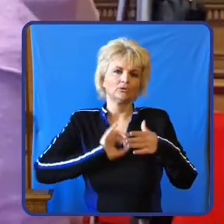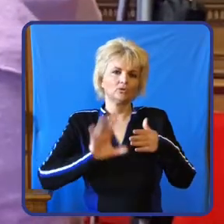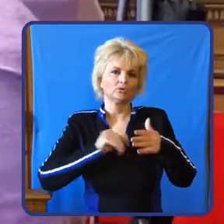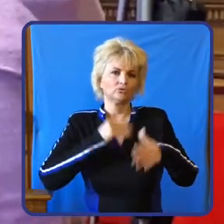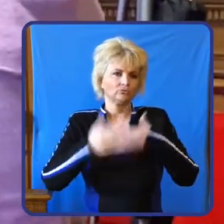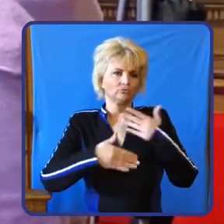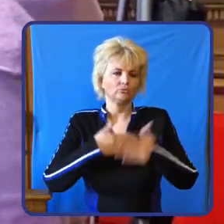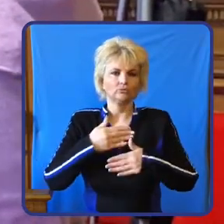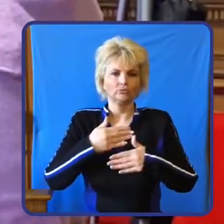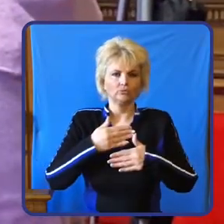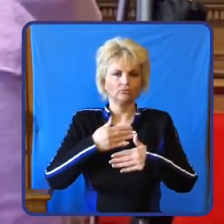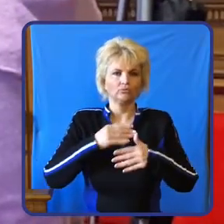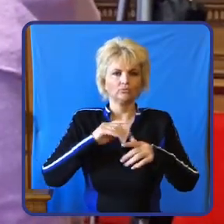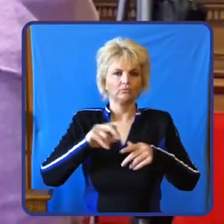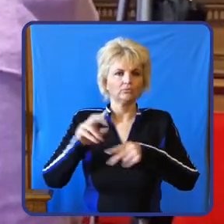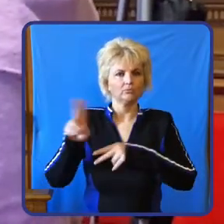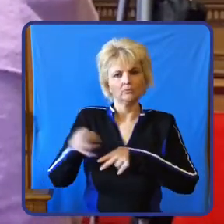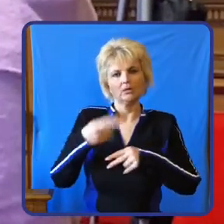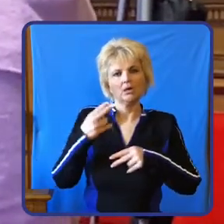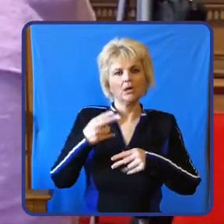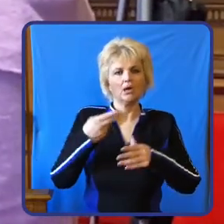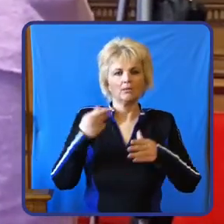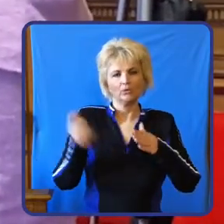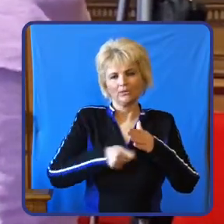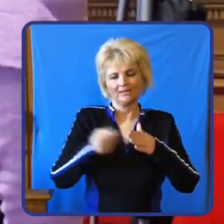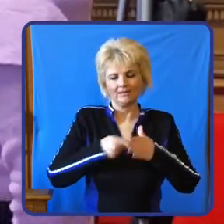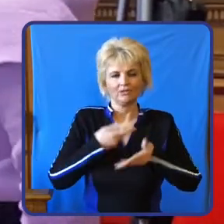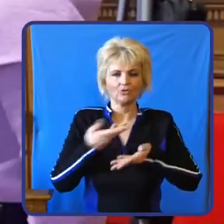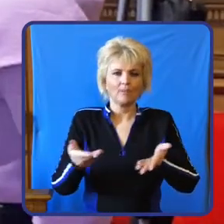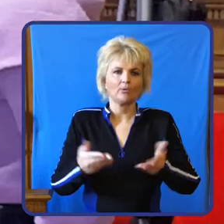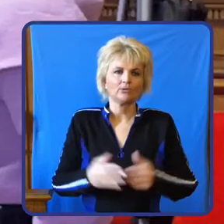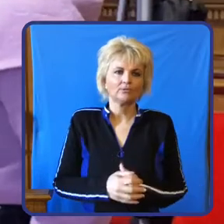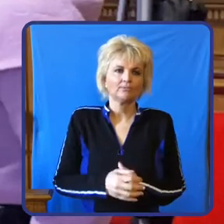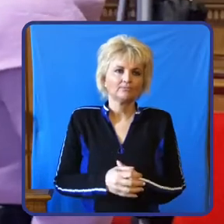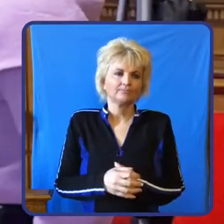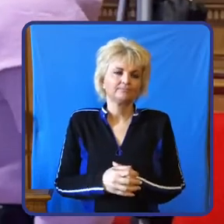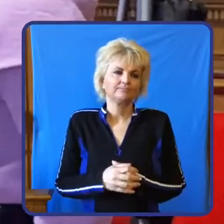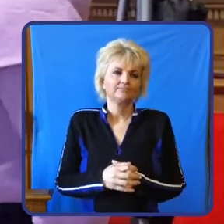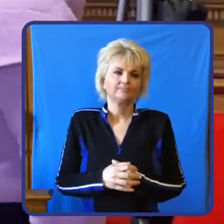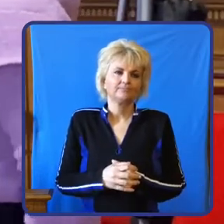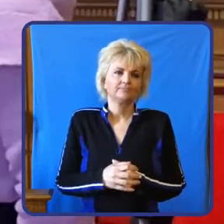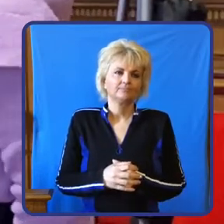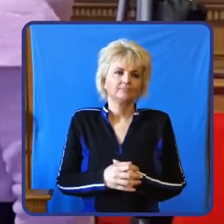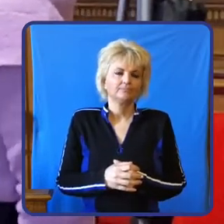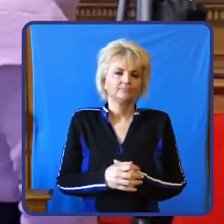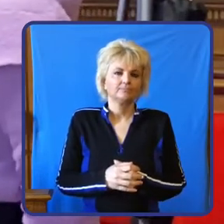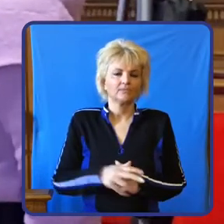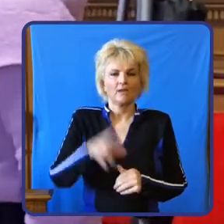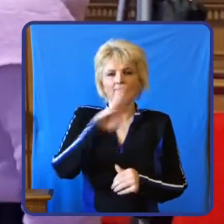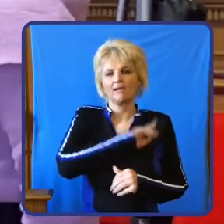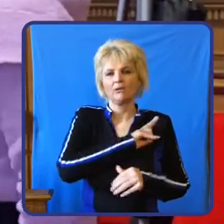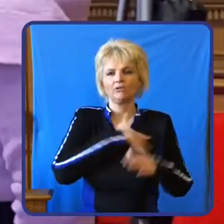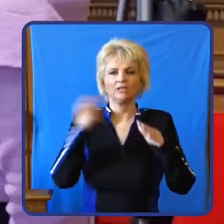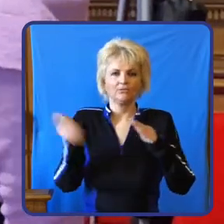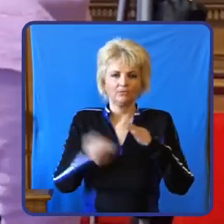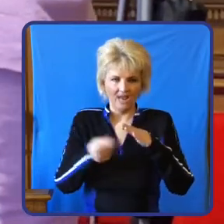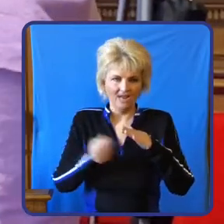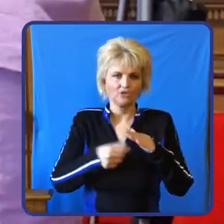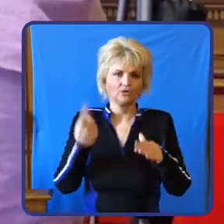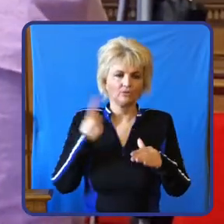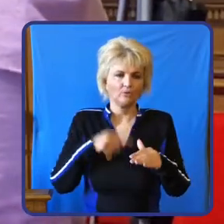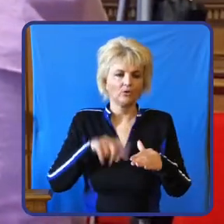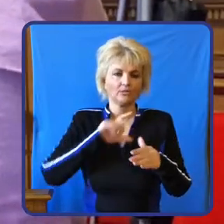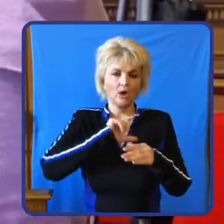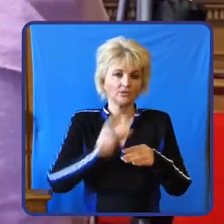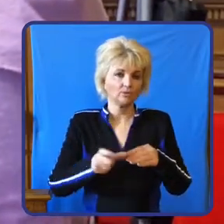illetőt előállították, és amennyire tudom, bírsággal sújtották, tehát meg történt a felelősségre vonás. Úgyhogy ezt én